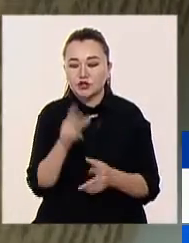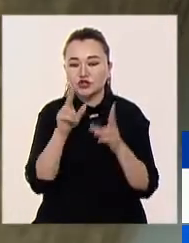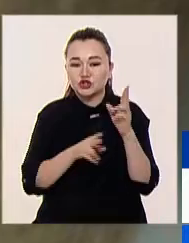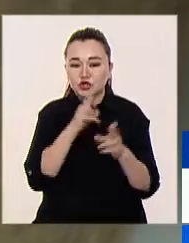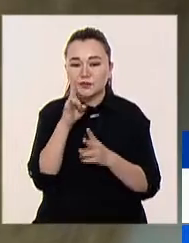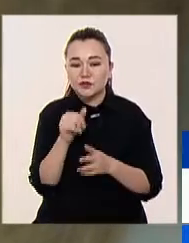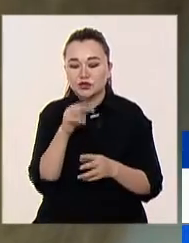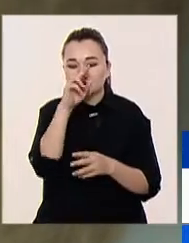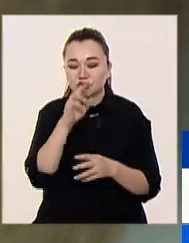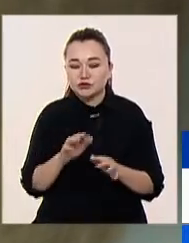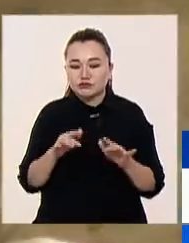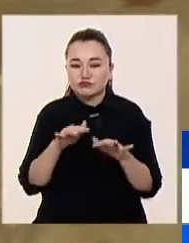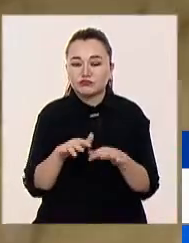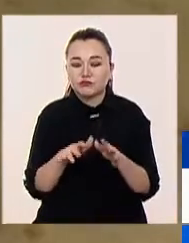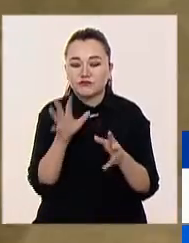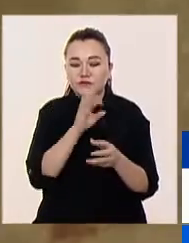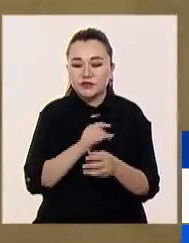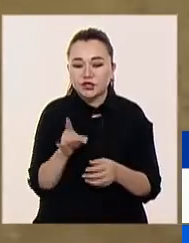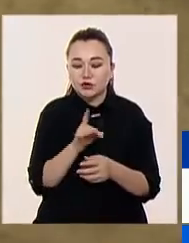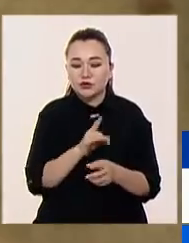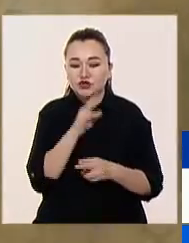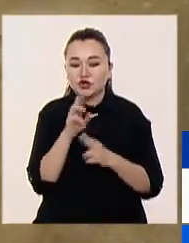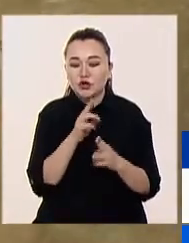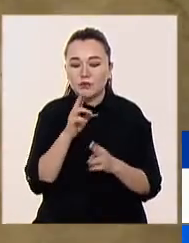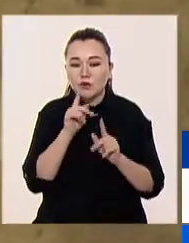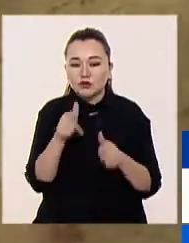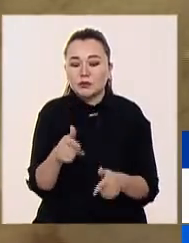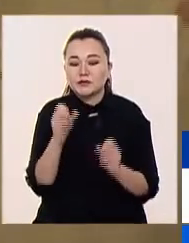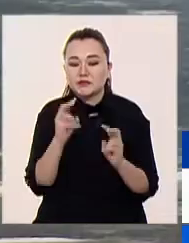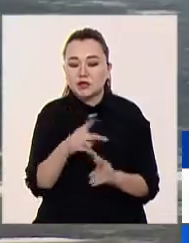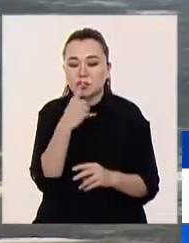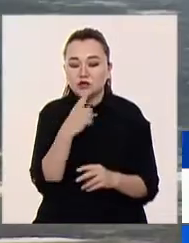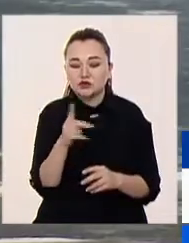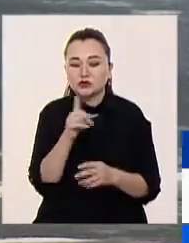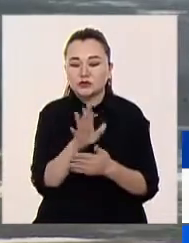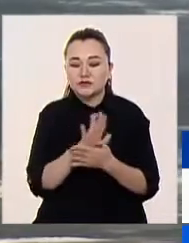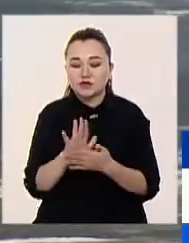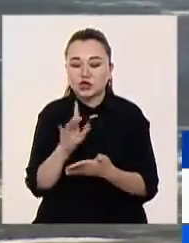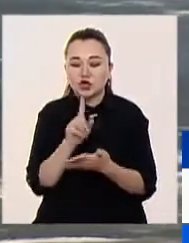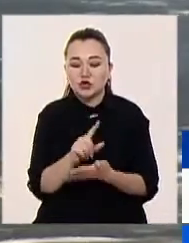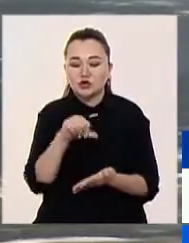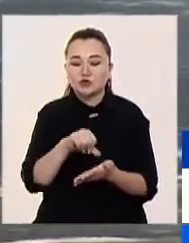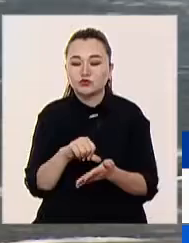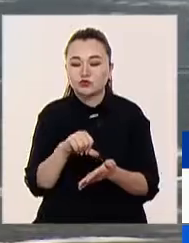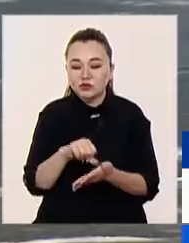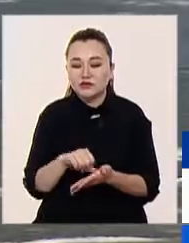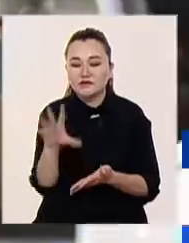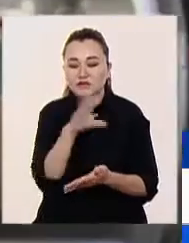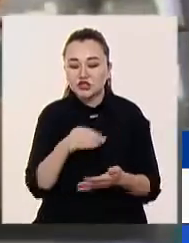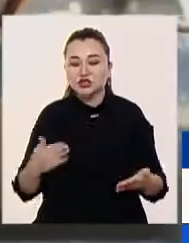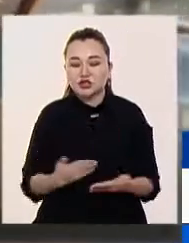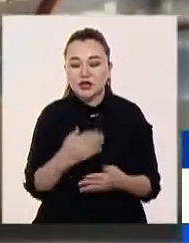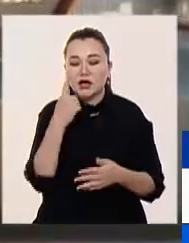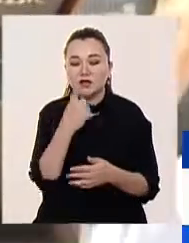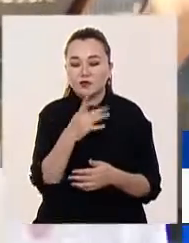о нашествии вредителей поступают со всех районов мегаполиса. Специалисты говорят, что в дезинсекции должны участвовать все жильцы дома